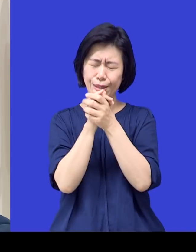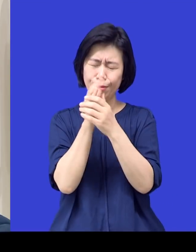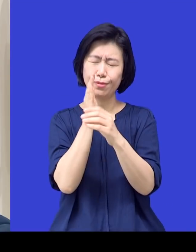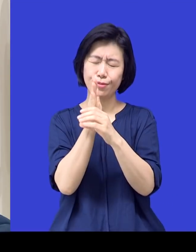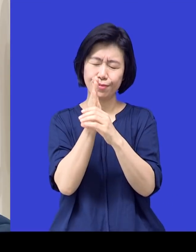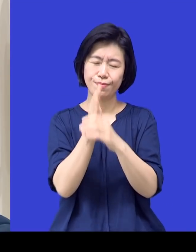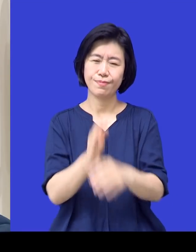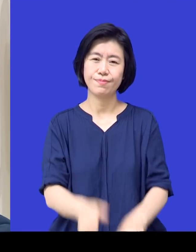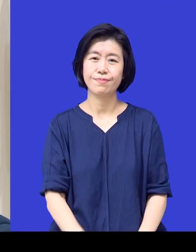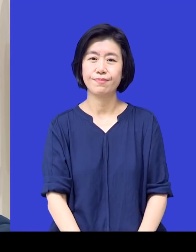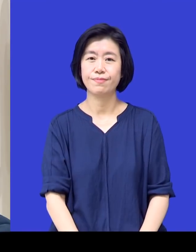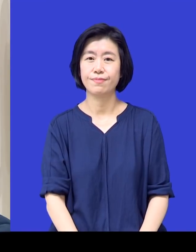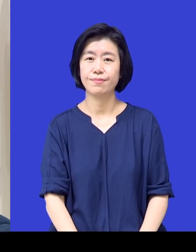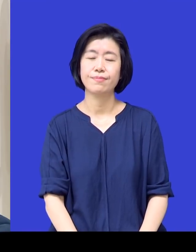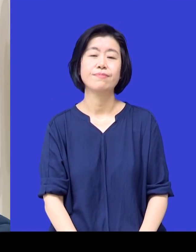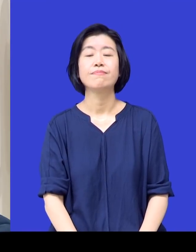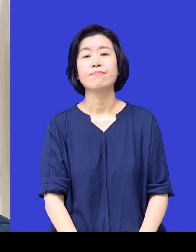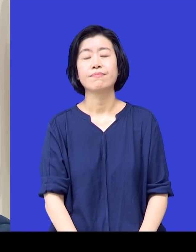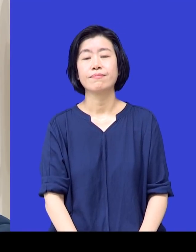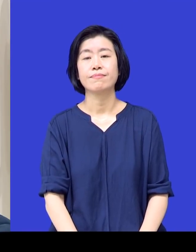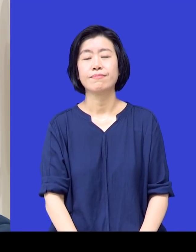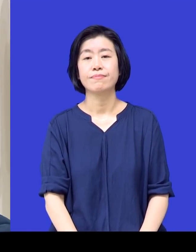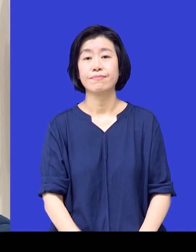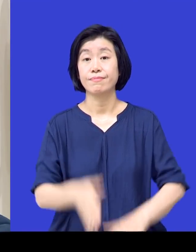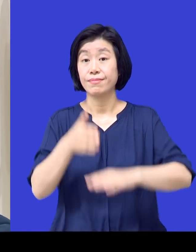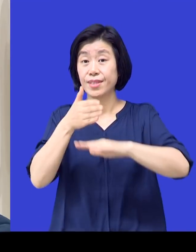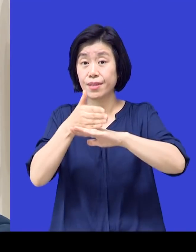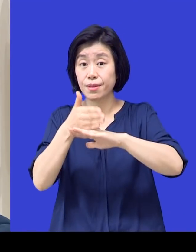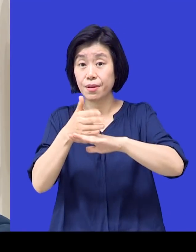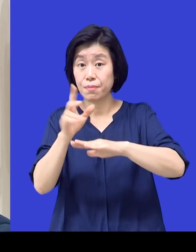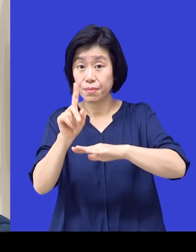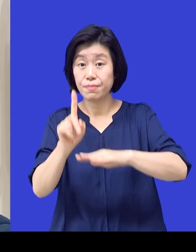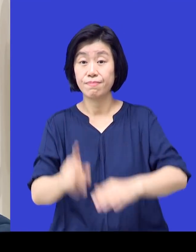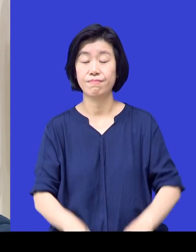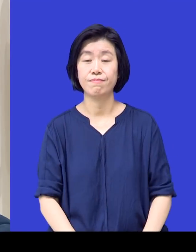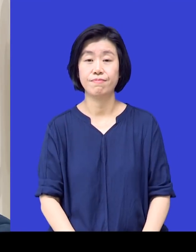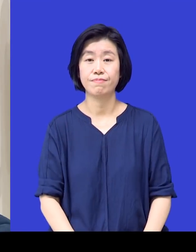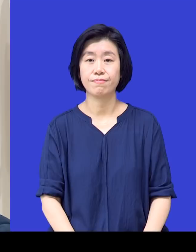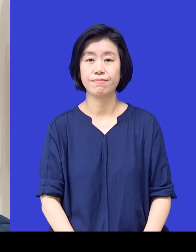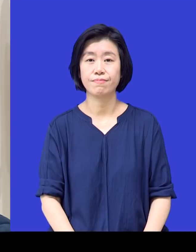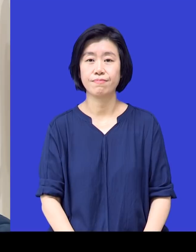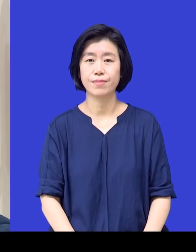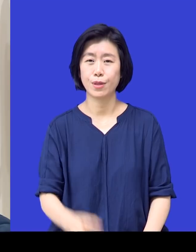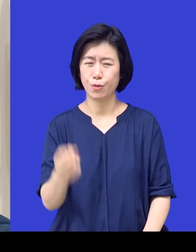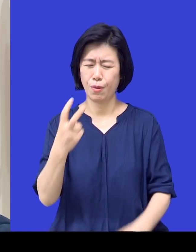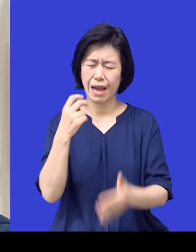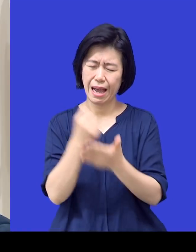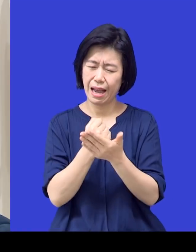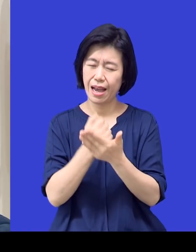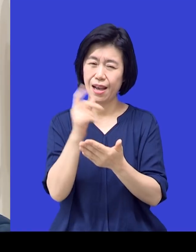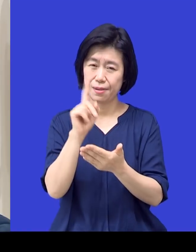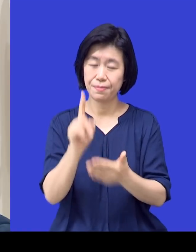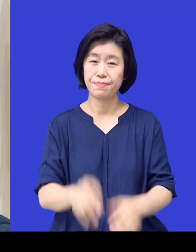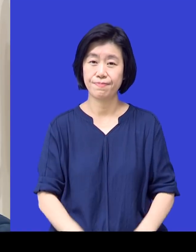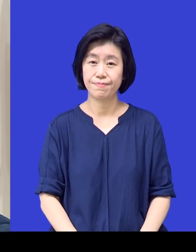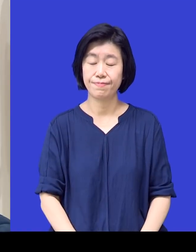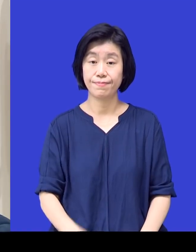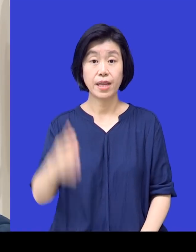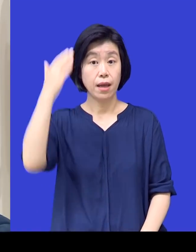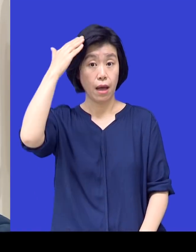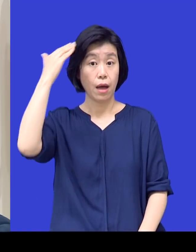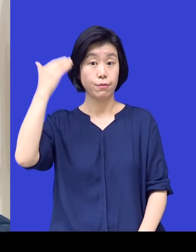네. 너무 감사한 거는 그리고 안타까운 것 중에 하나는